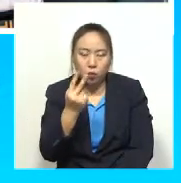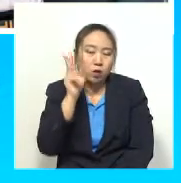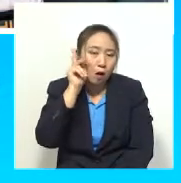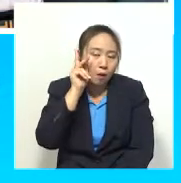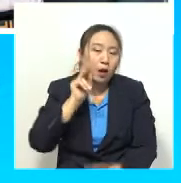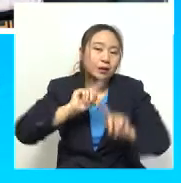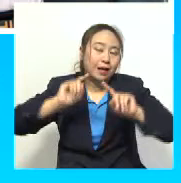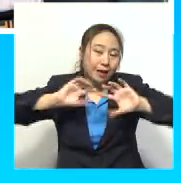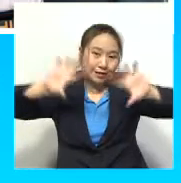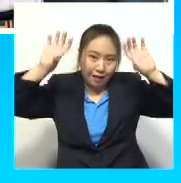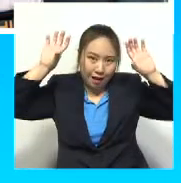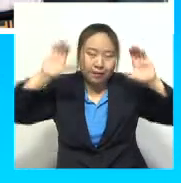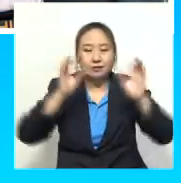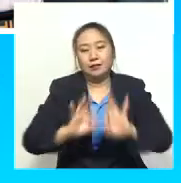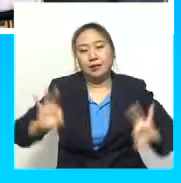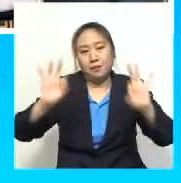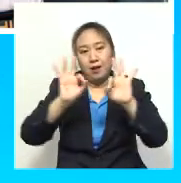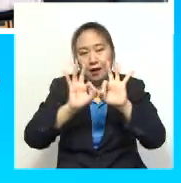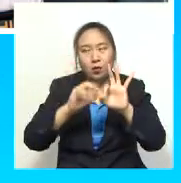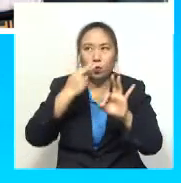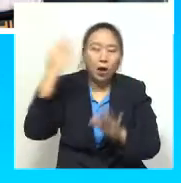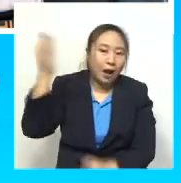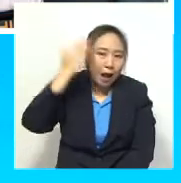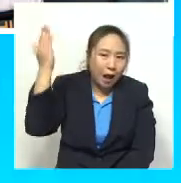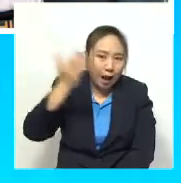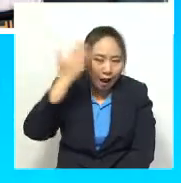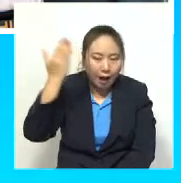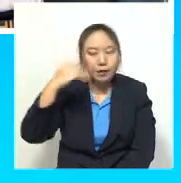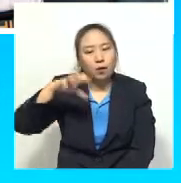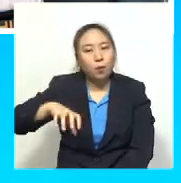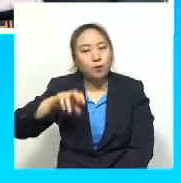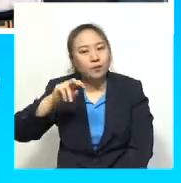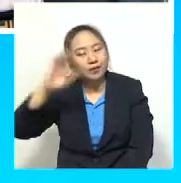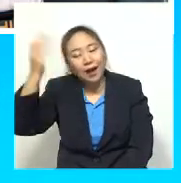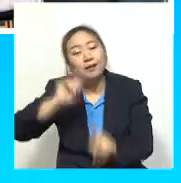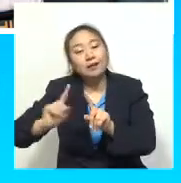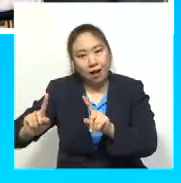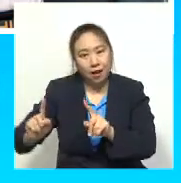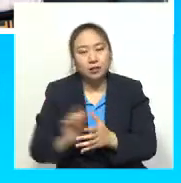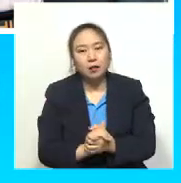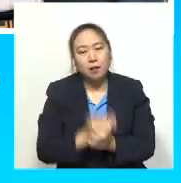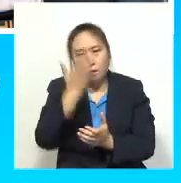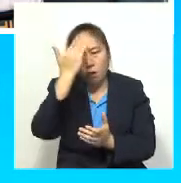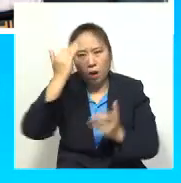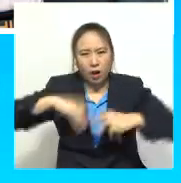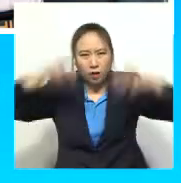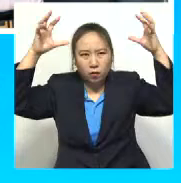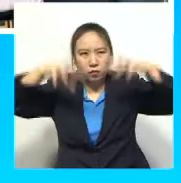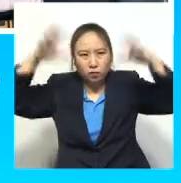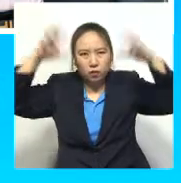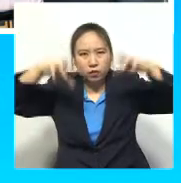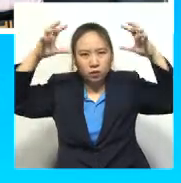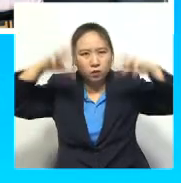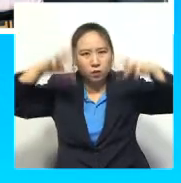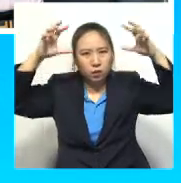ทางราชการโดยเฉพาะทางเรื่องดินฟ้าอากาศติดตามทางกรมอุตุนะครับ พราะว่าปริมาณฝนที่ตกนะครับมันเป็นปริมาณ